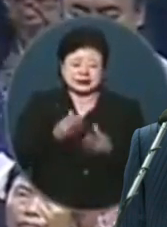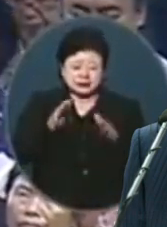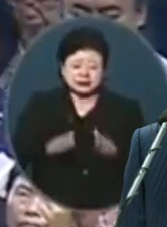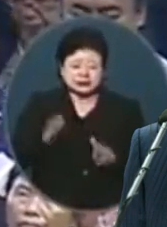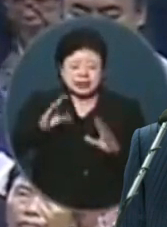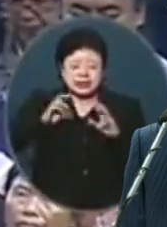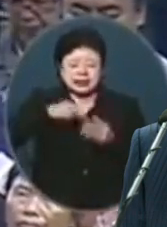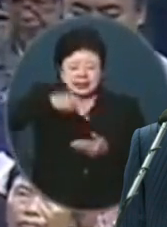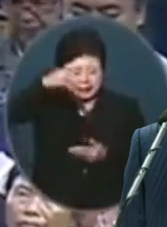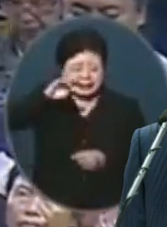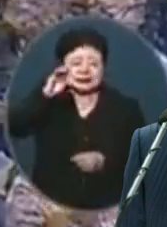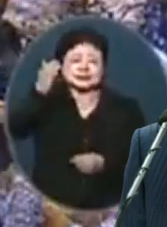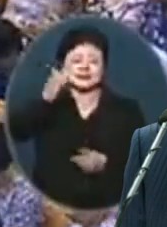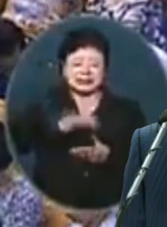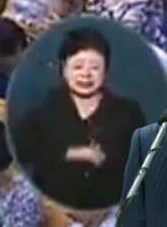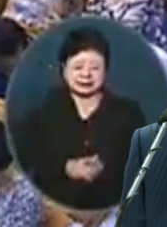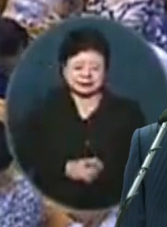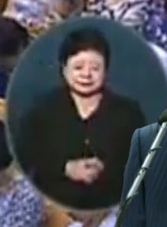저는 천국에 가게 되었습니다.